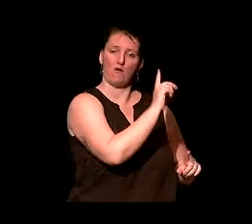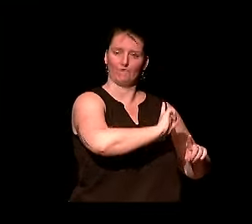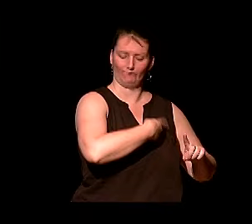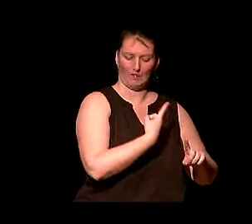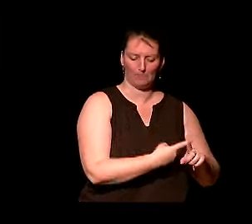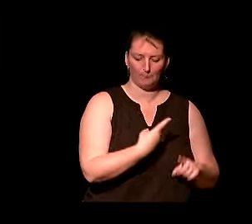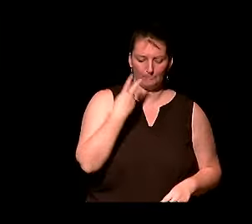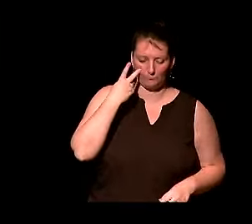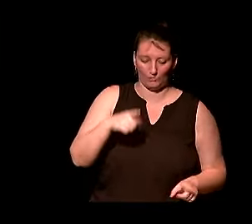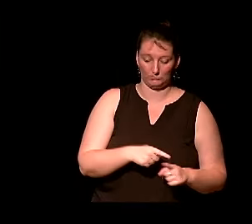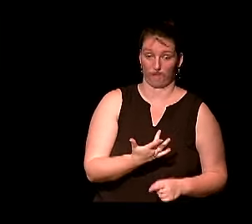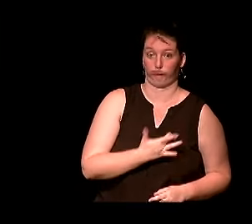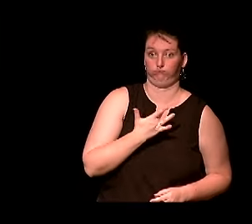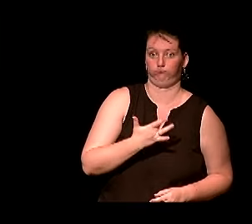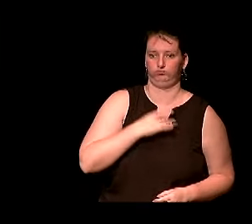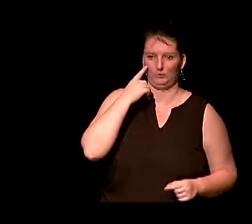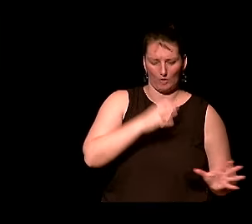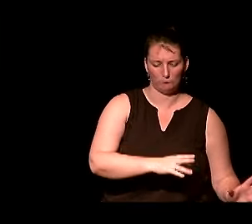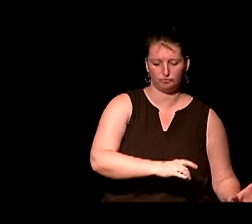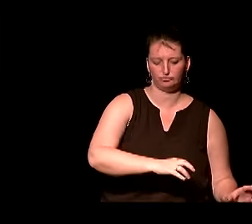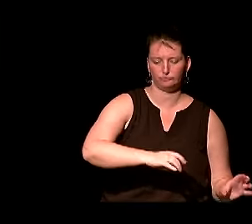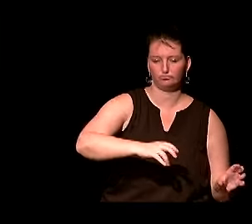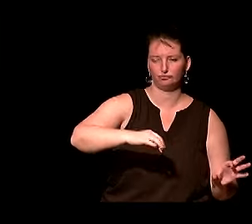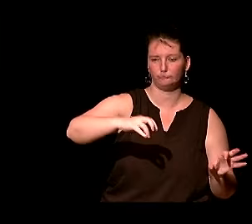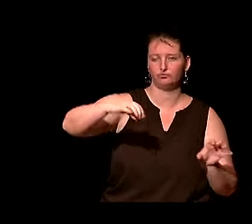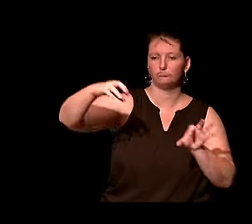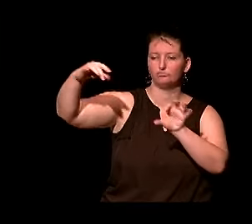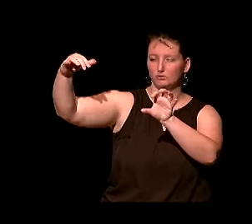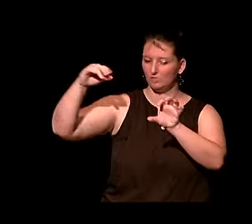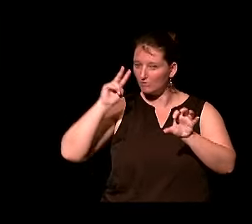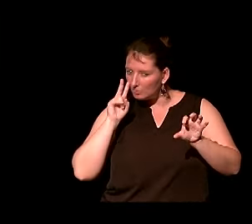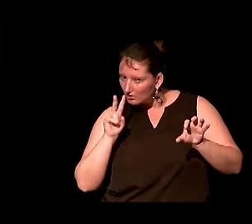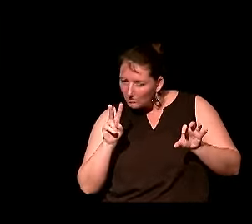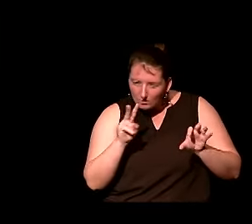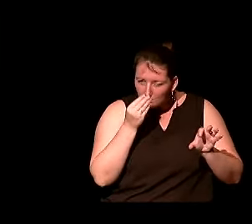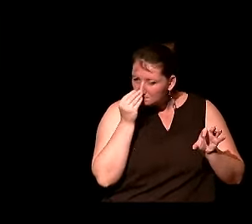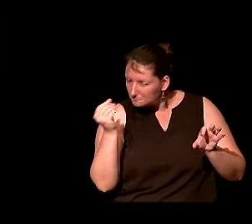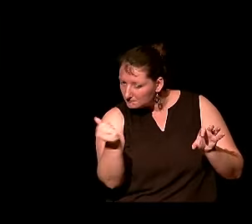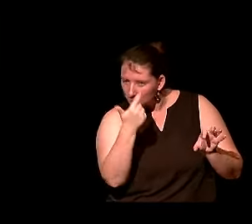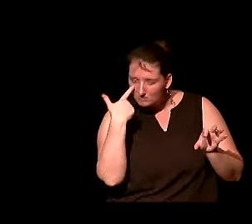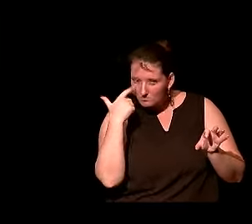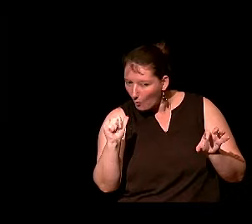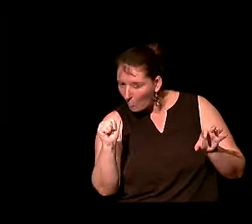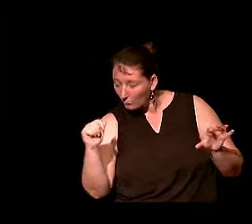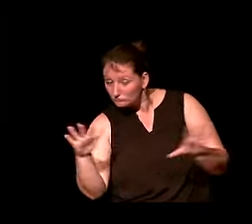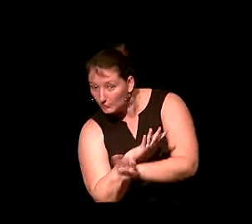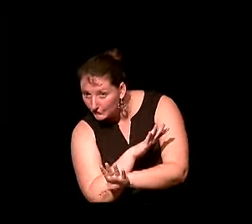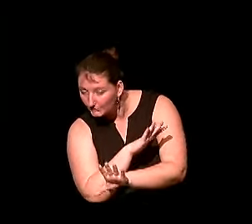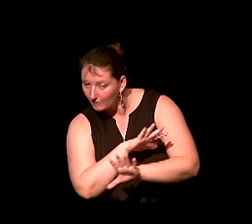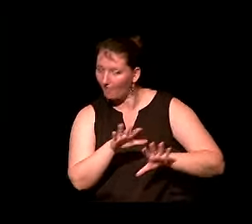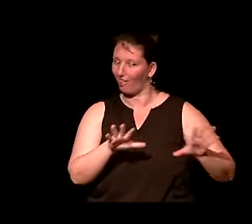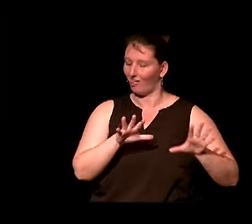intérêt pour la façon dont la fumée laisse entrevoir les figures, les fait apparaître et disparaître, et puis